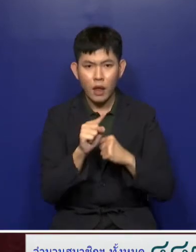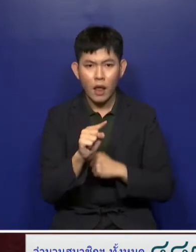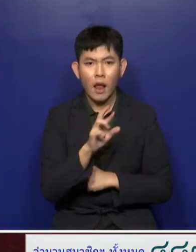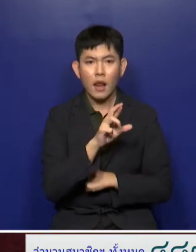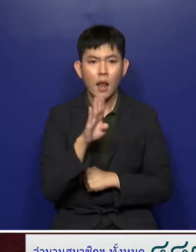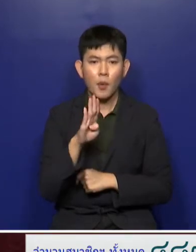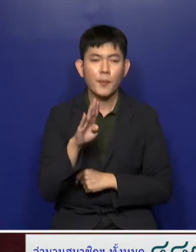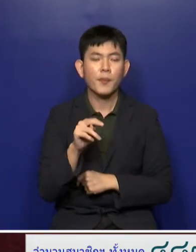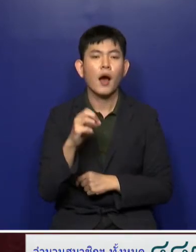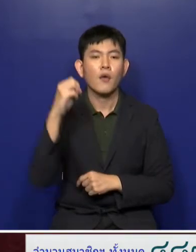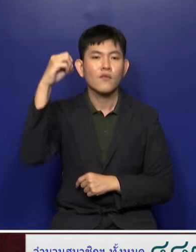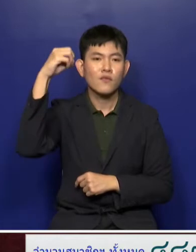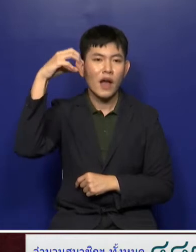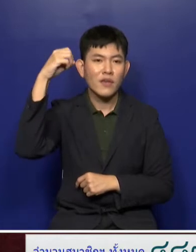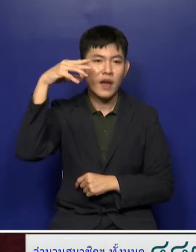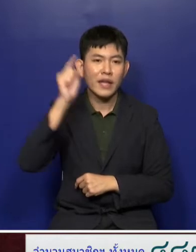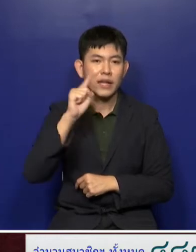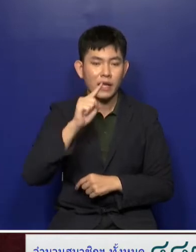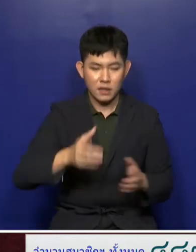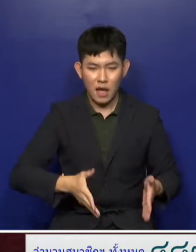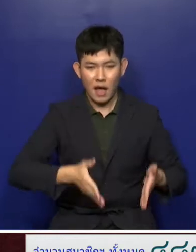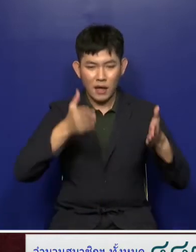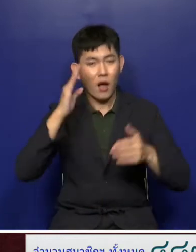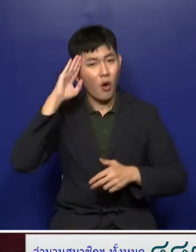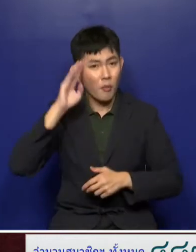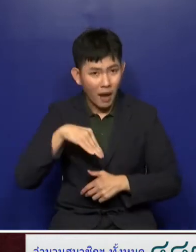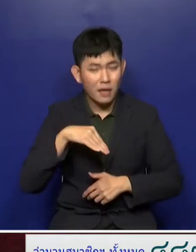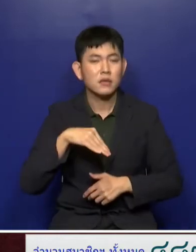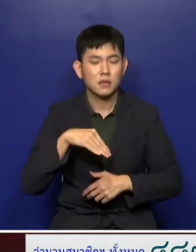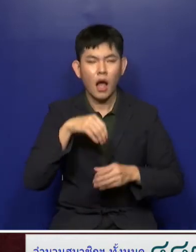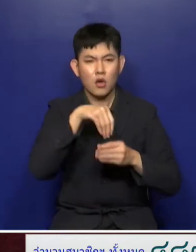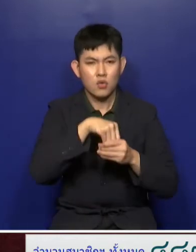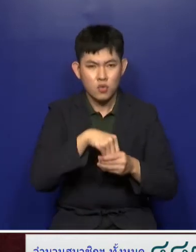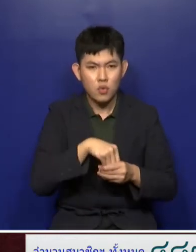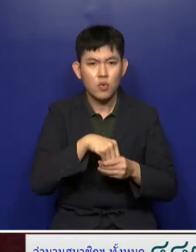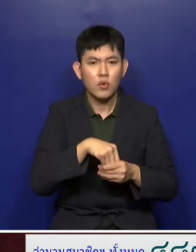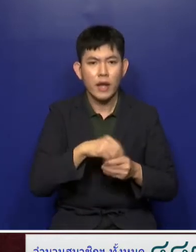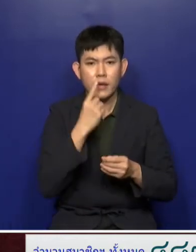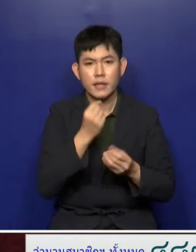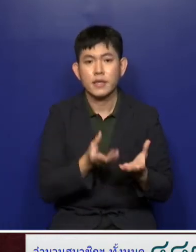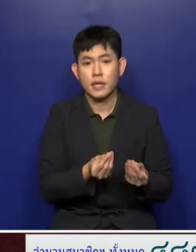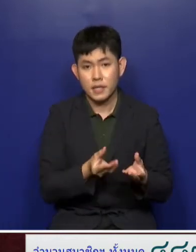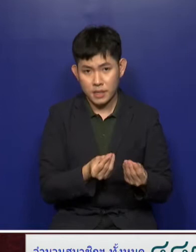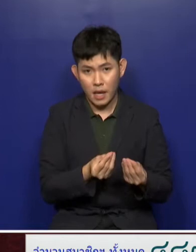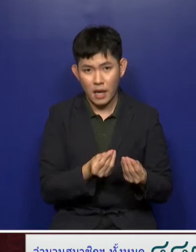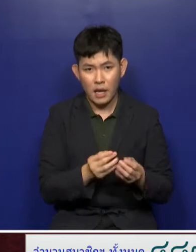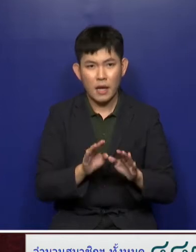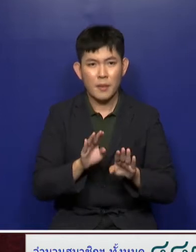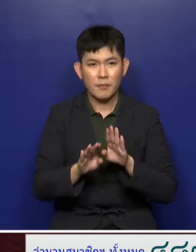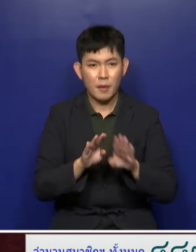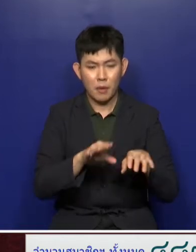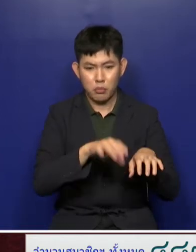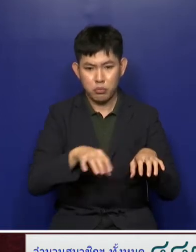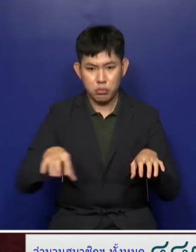ฟ้าในอาคารของการเคหะแห่งชาติที่อยู่นะครับในพื้นที่เขตผู้แต่งประมาณ 117